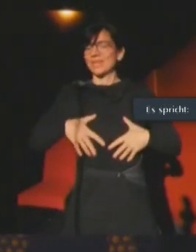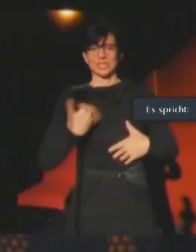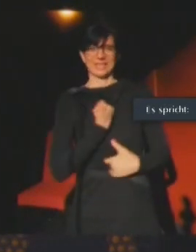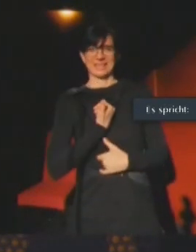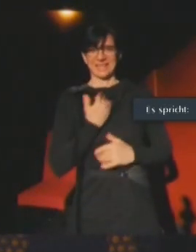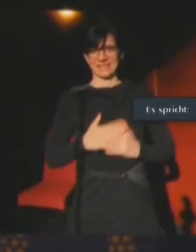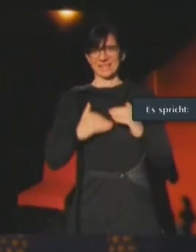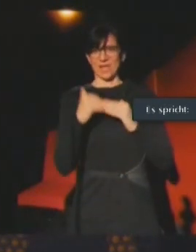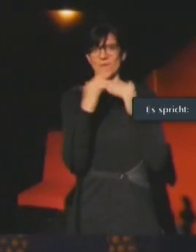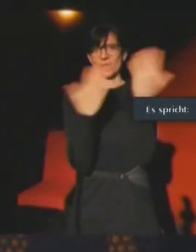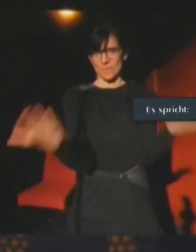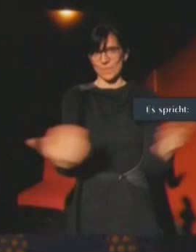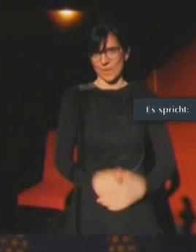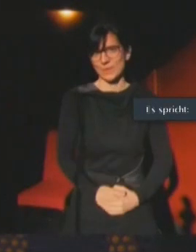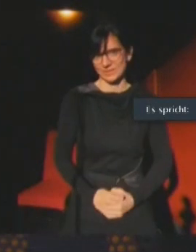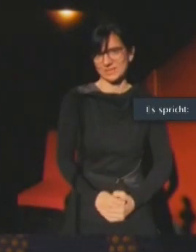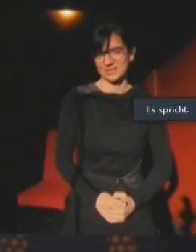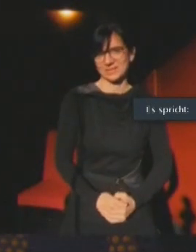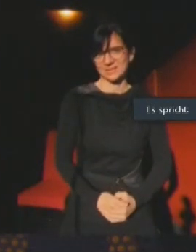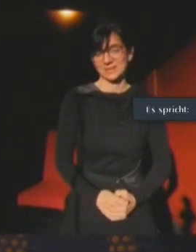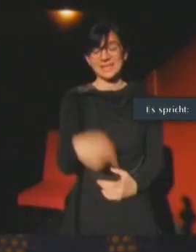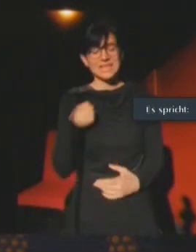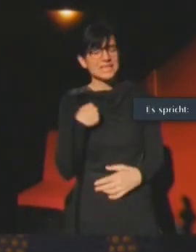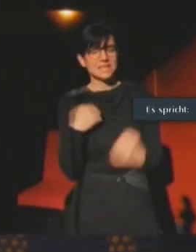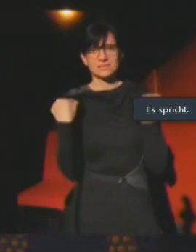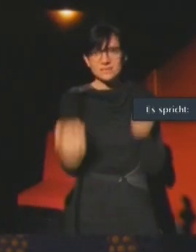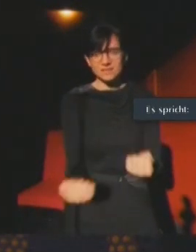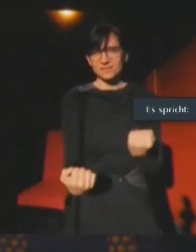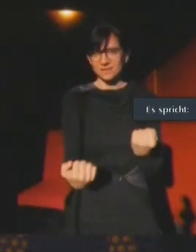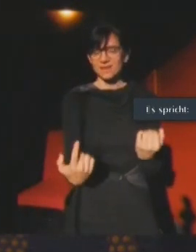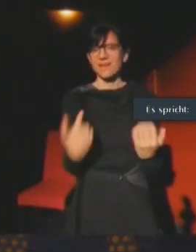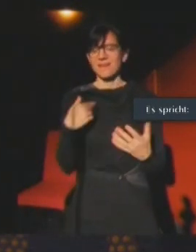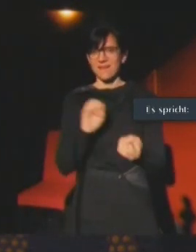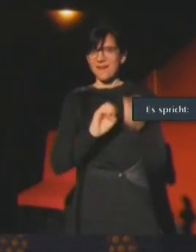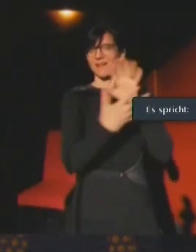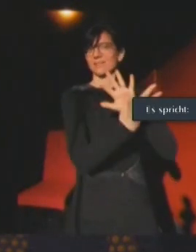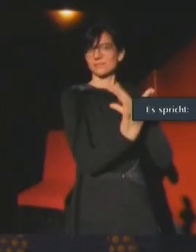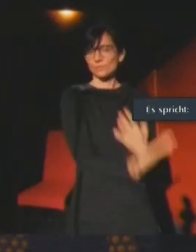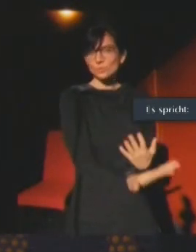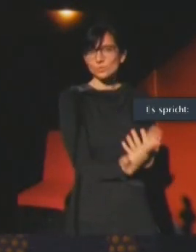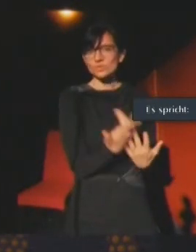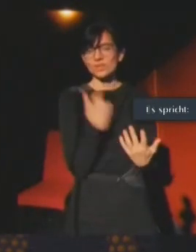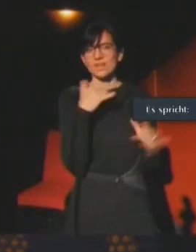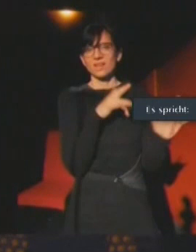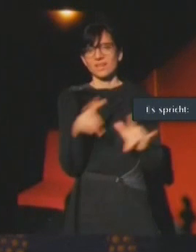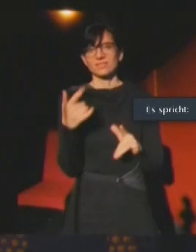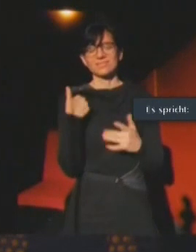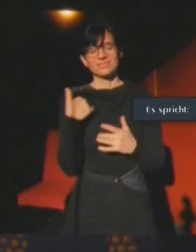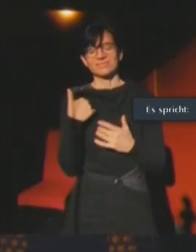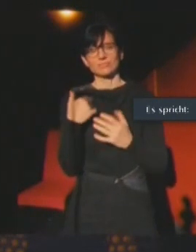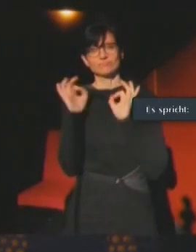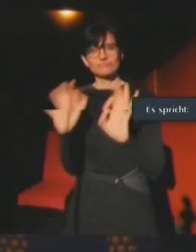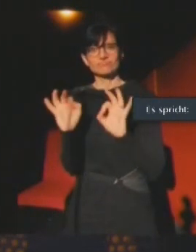Identität ermitteln. Ich bin der festen Überzeugung, dass Erasmus effizienter und